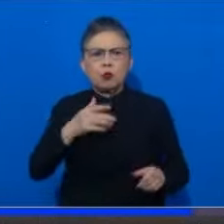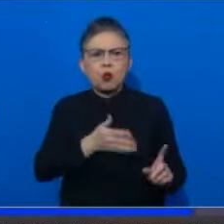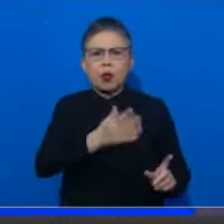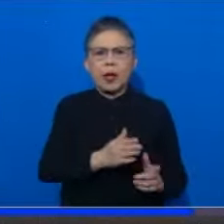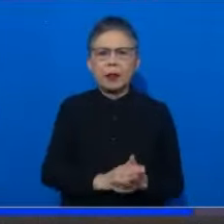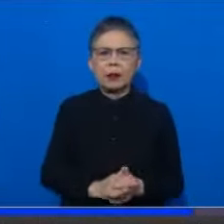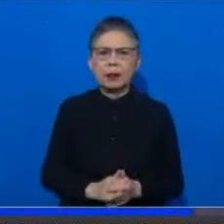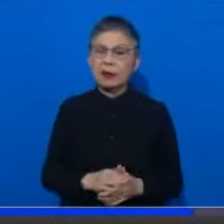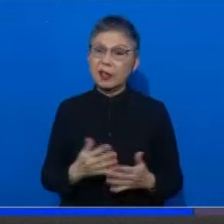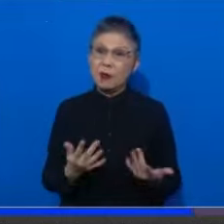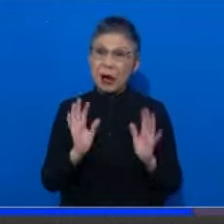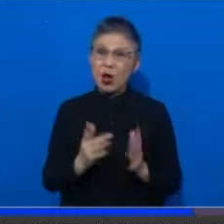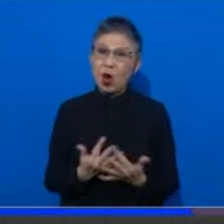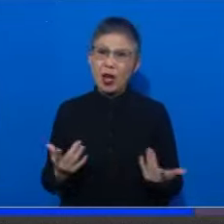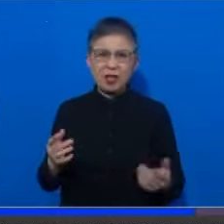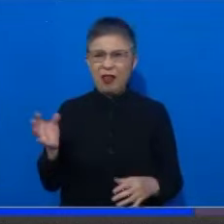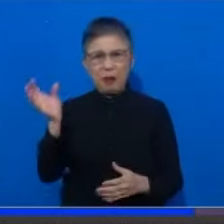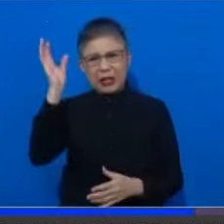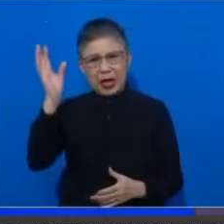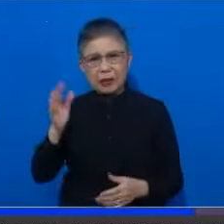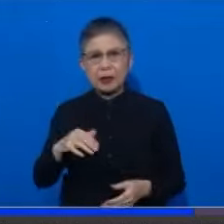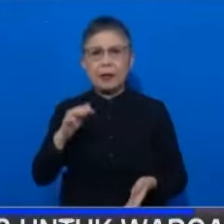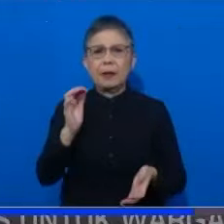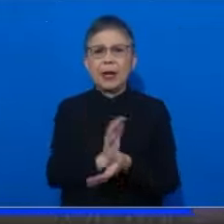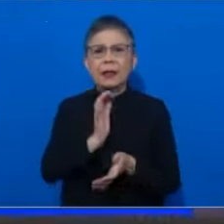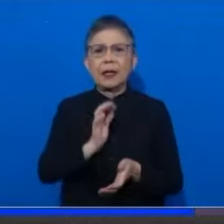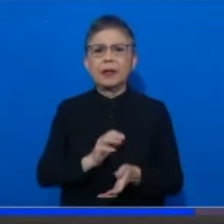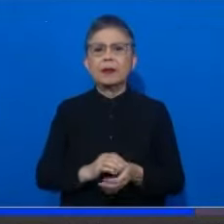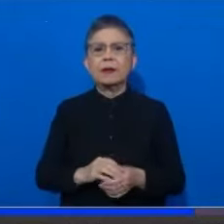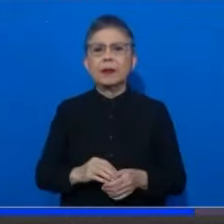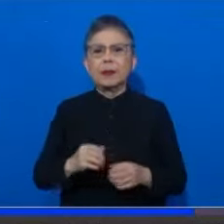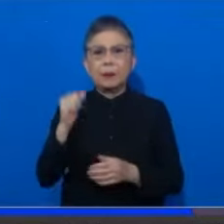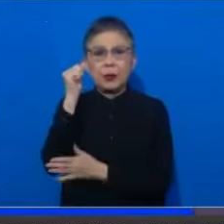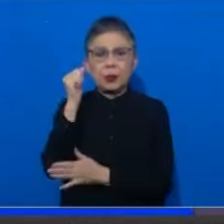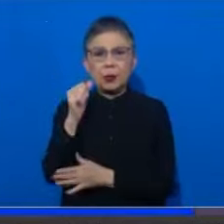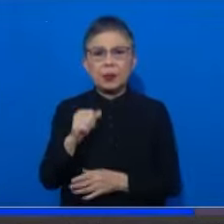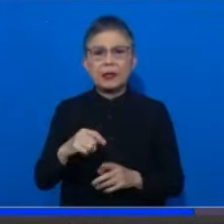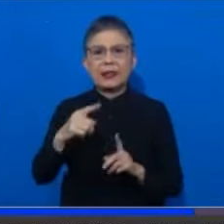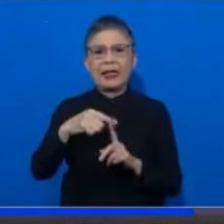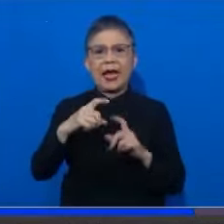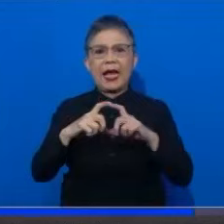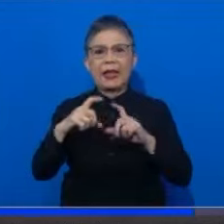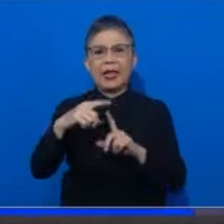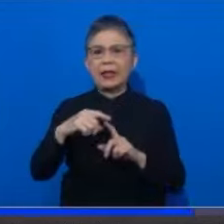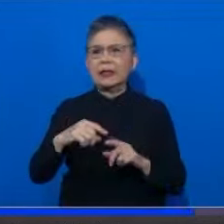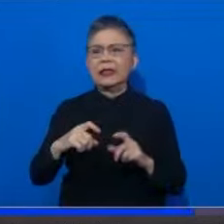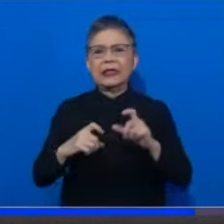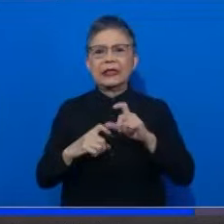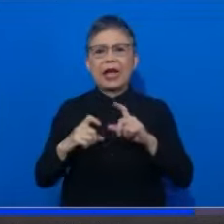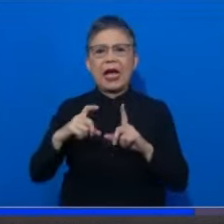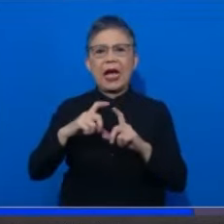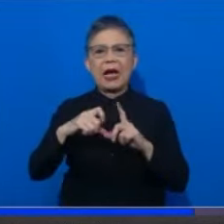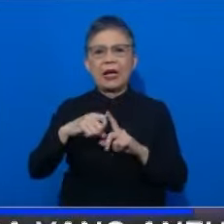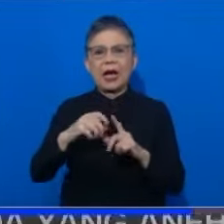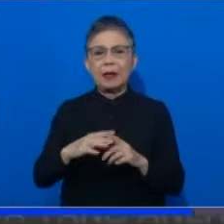tidak meyakini hal tersebut. Salah satunya adalah mantan terpidana kasus ini yaitu Saka Tatal. Saka mengaku pernah